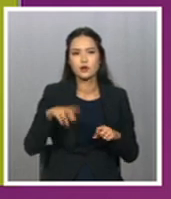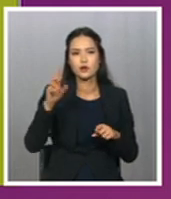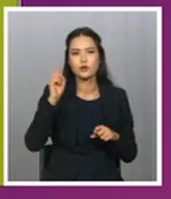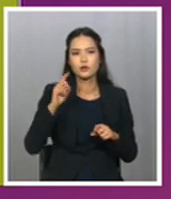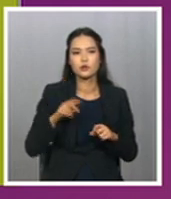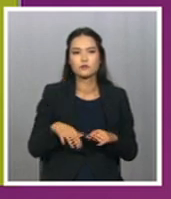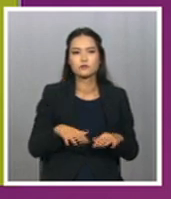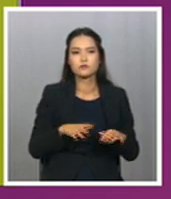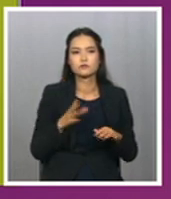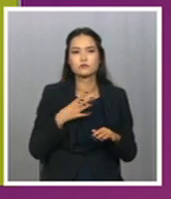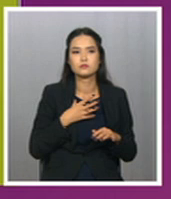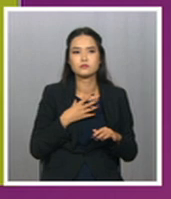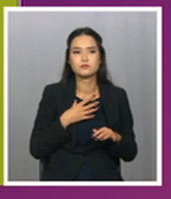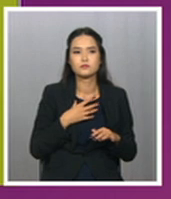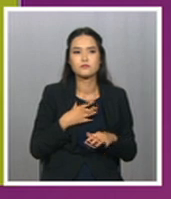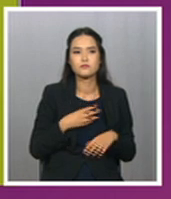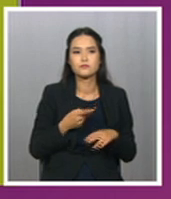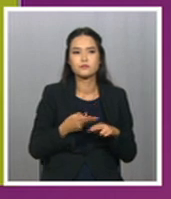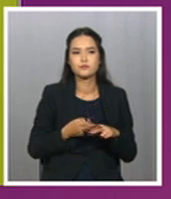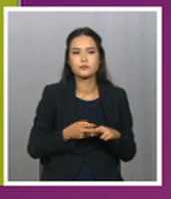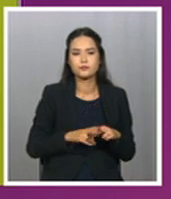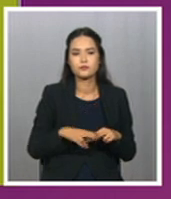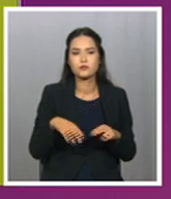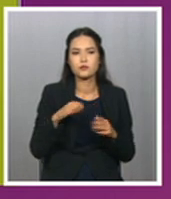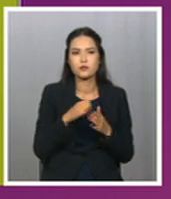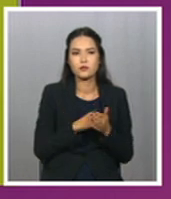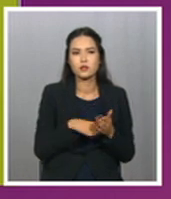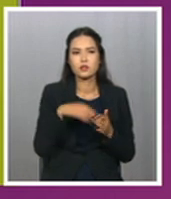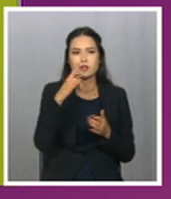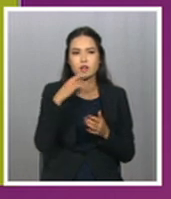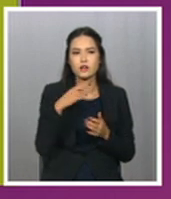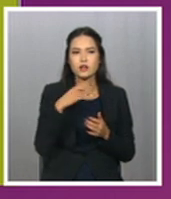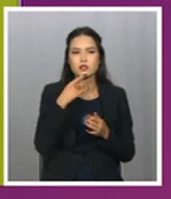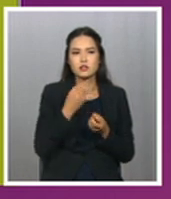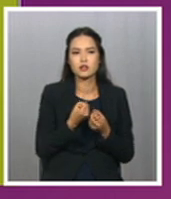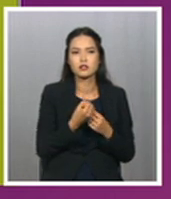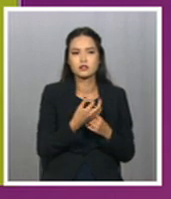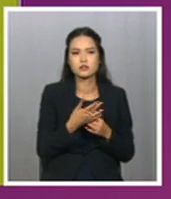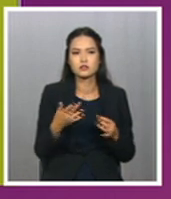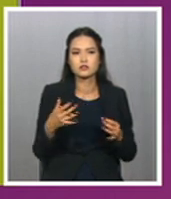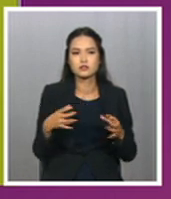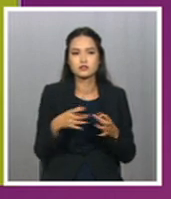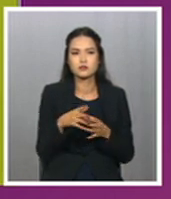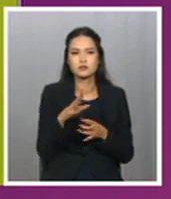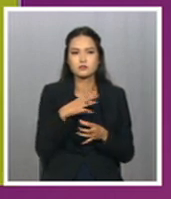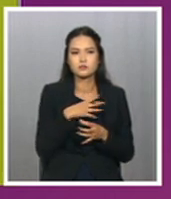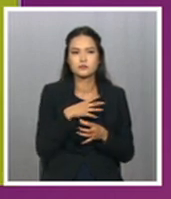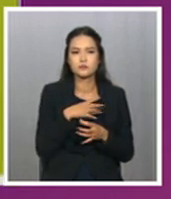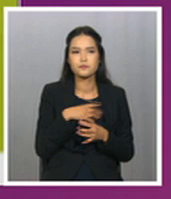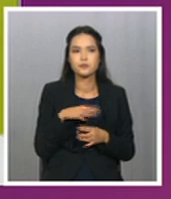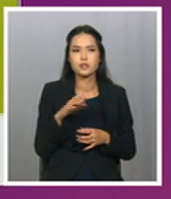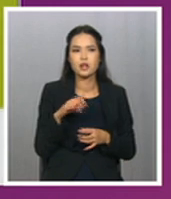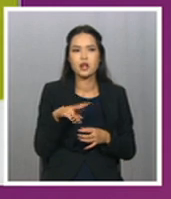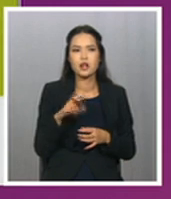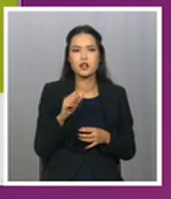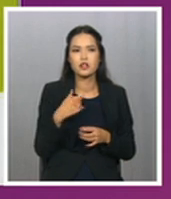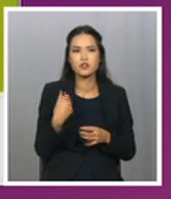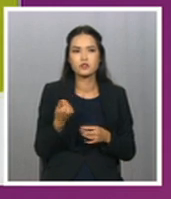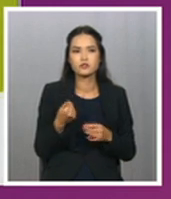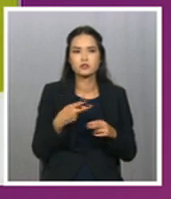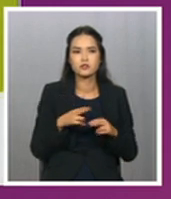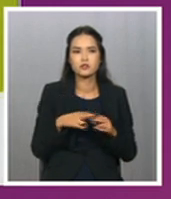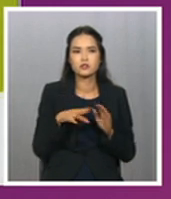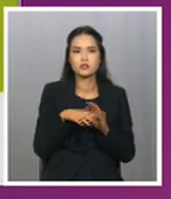болды. Қозғалыс нәтижесінде қазақ зиялыларының бірнеше толқыны қалыптасты. Алаш зиялыларының қазақ